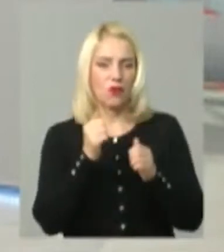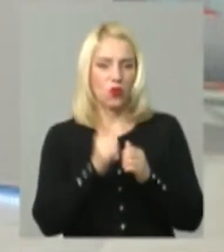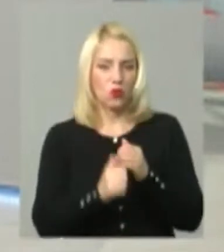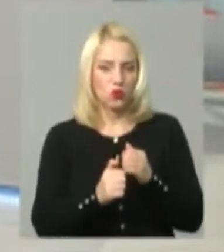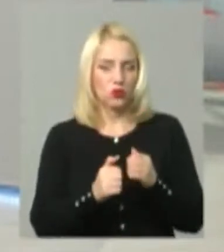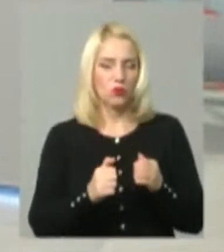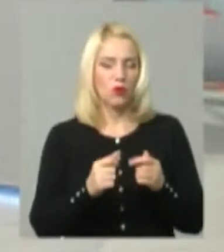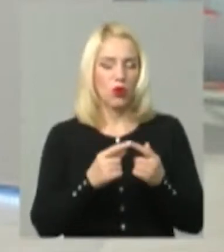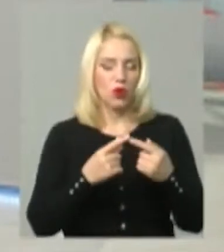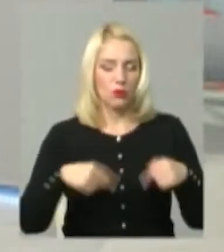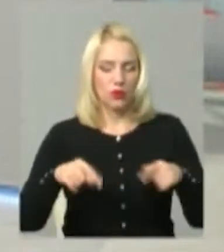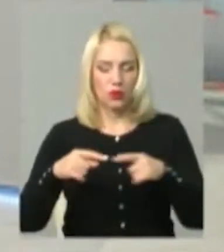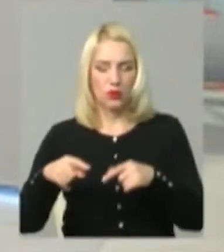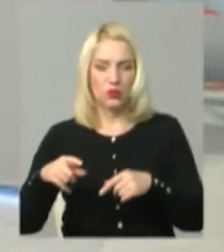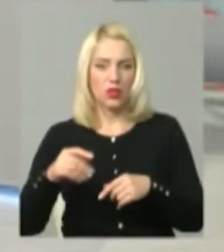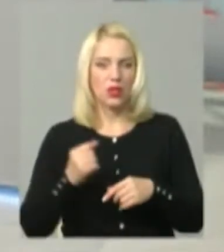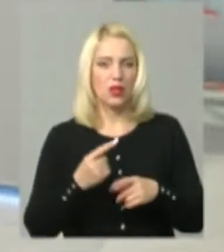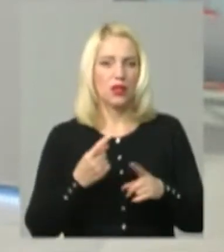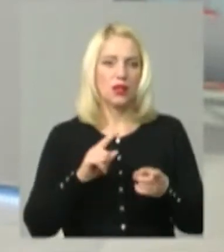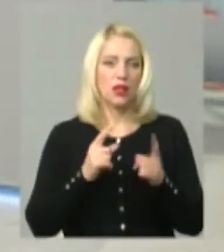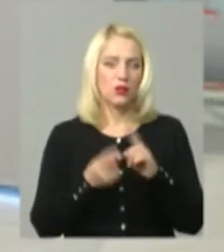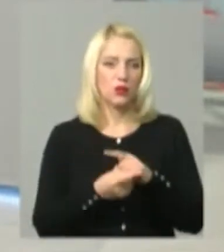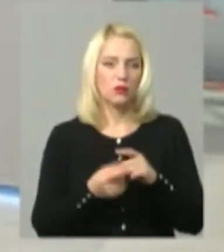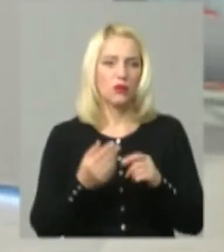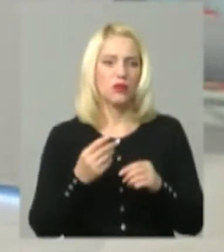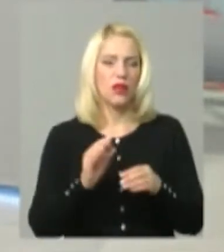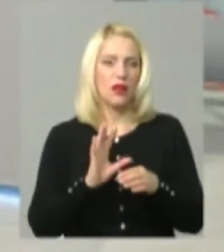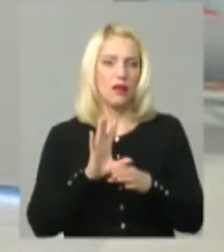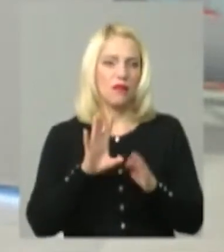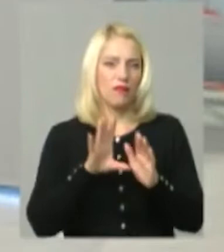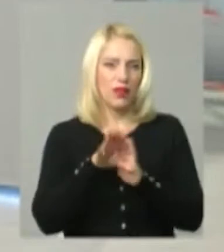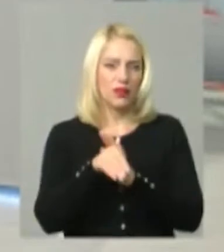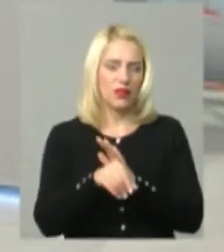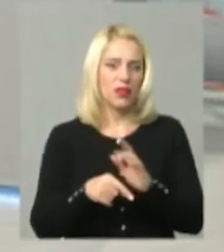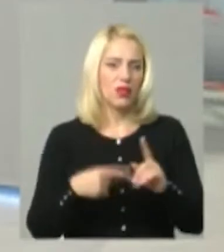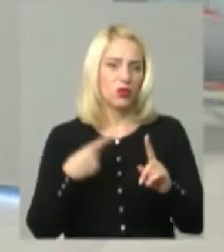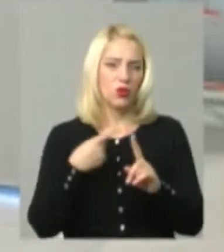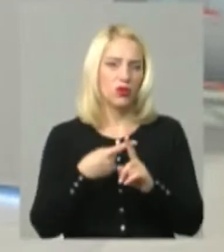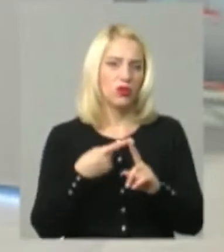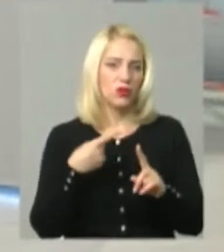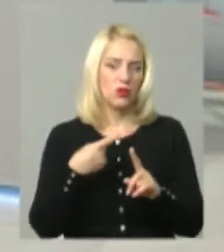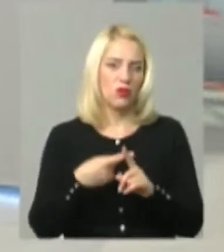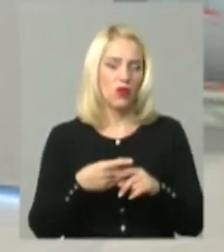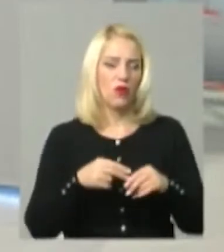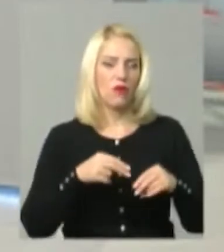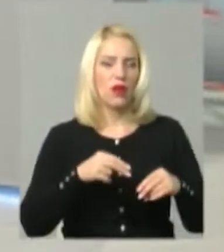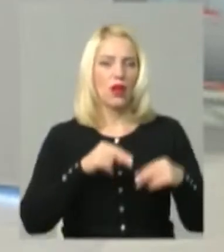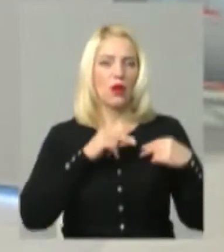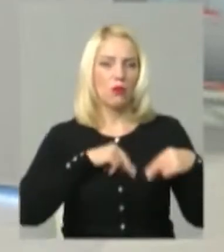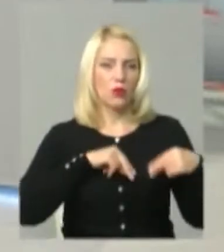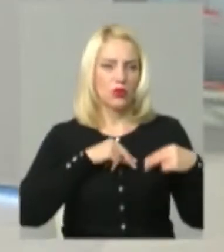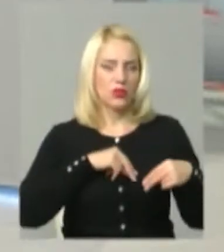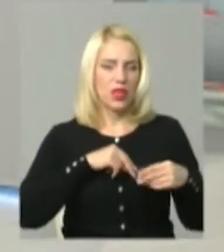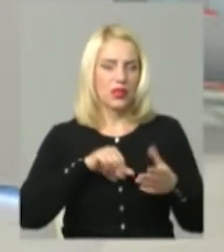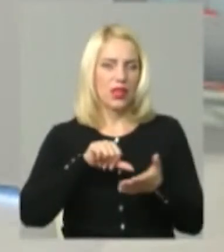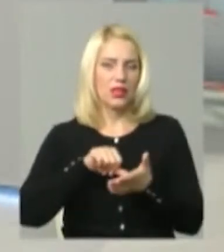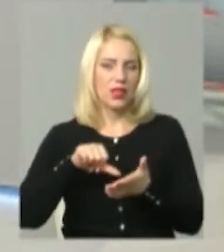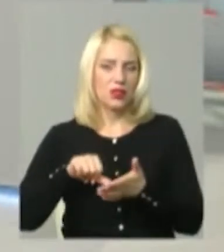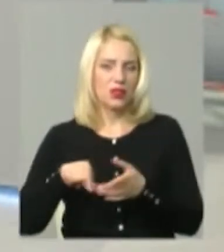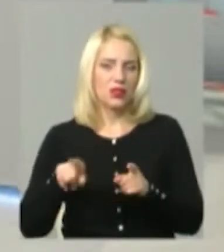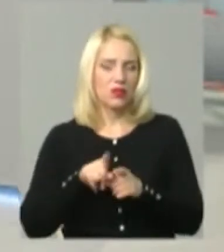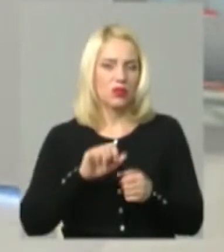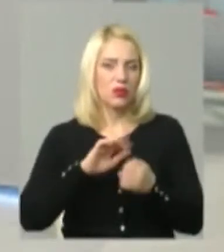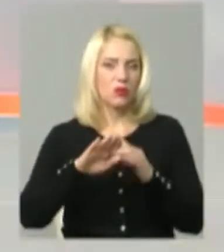підрозділі, натомість введено додатково посади дільничних. Також додатково була створена водна поліція Кам'янець-Подільському,